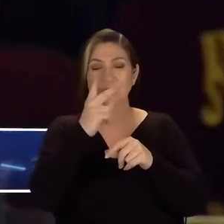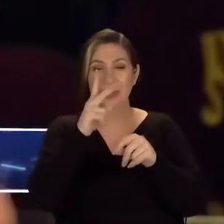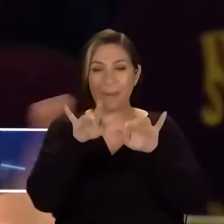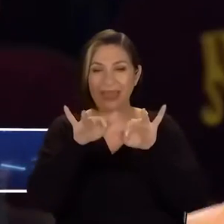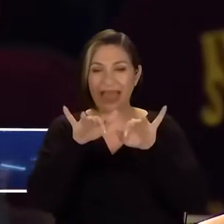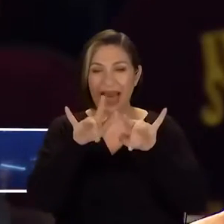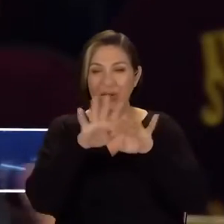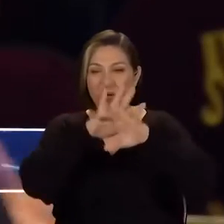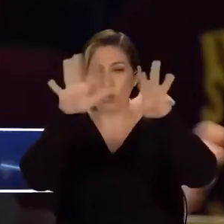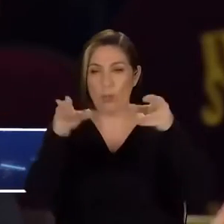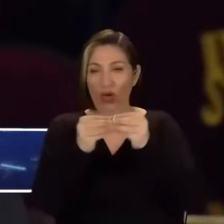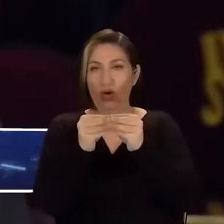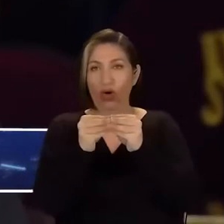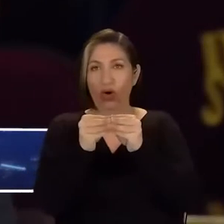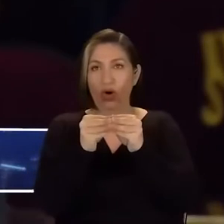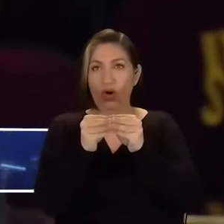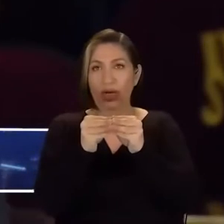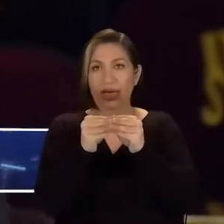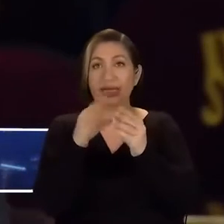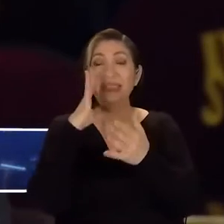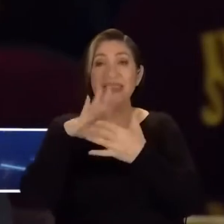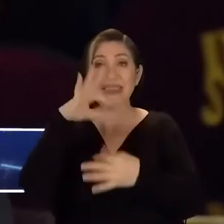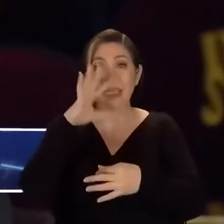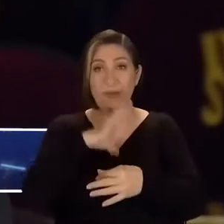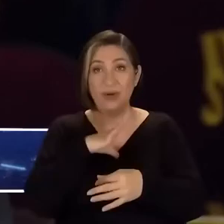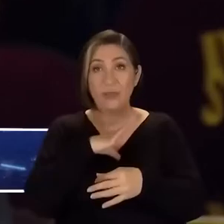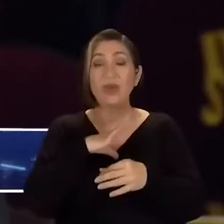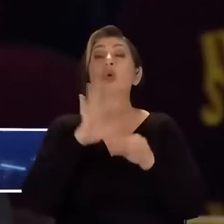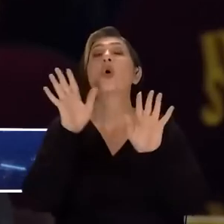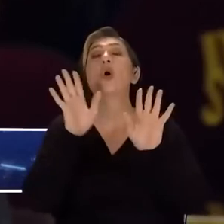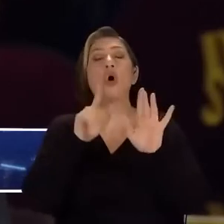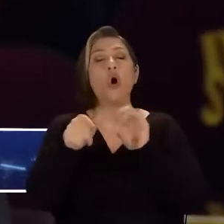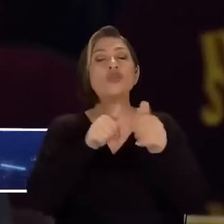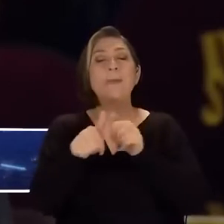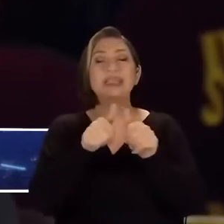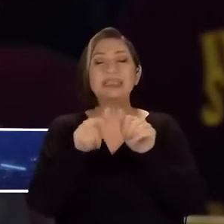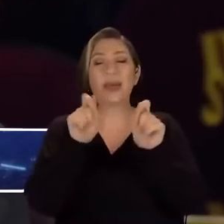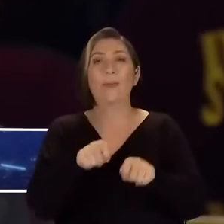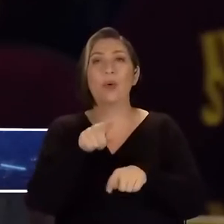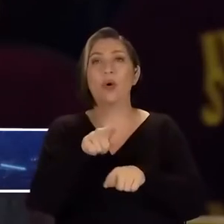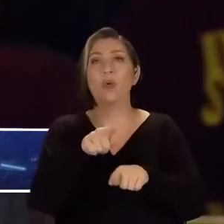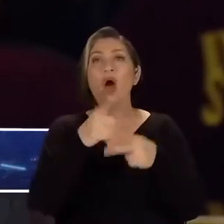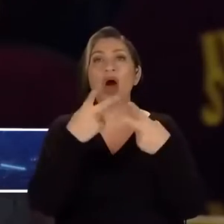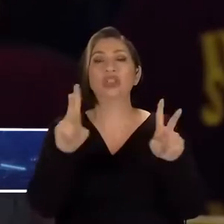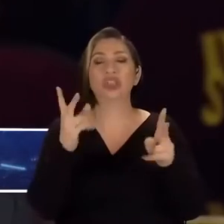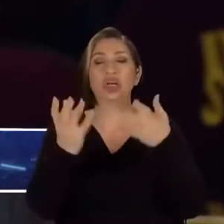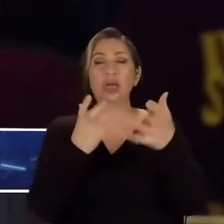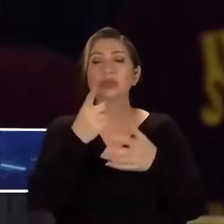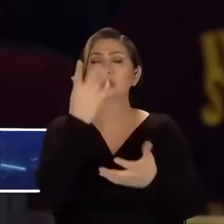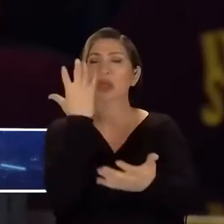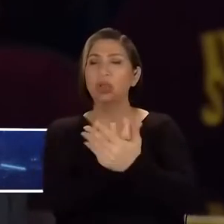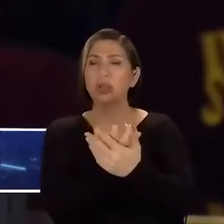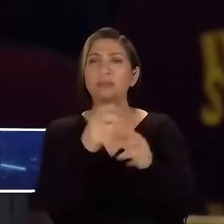bilgisayarlar topluluğu, network. Tamam, dünya, ama internet insanlar gibi mı var yoksa yapay zeka mı? Yazılım yapıyor bunu. Yazılım. Ve açık kaynak kodlu. Yani evet, siz de